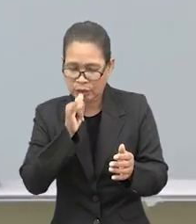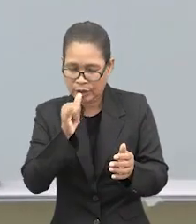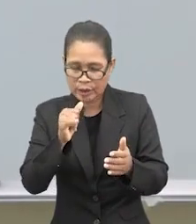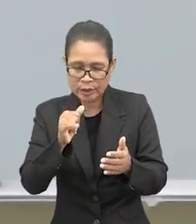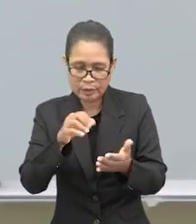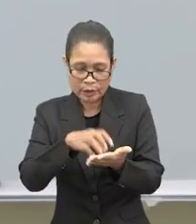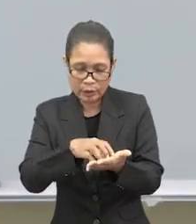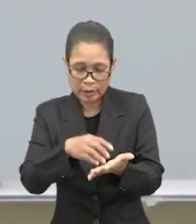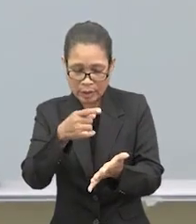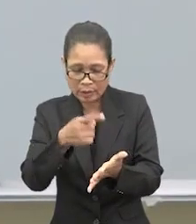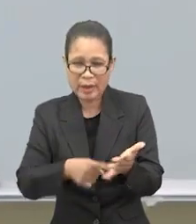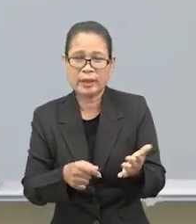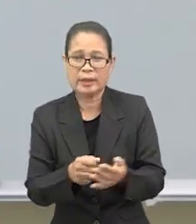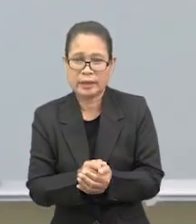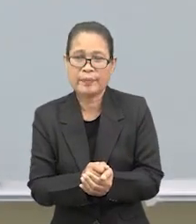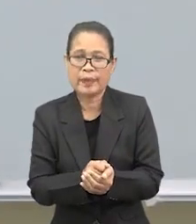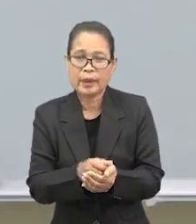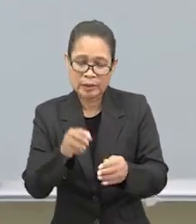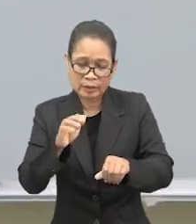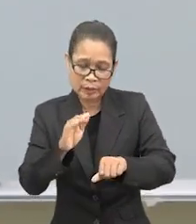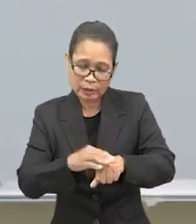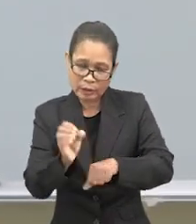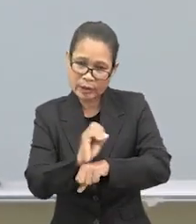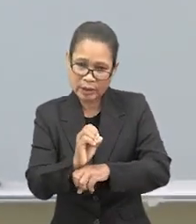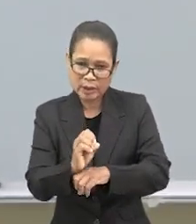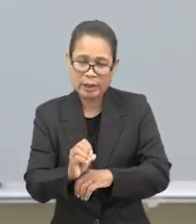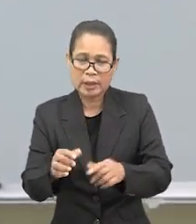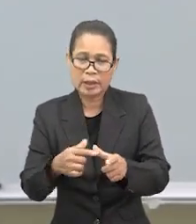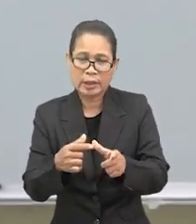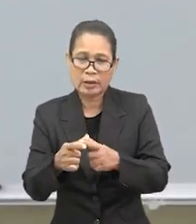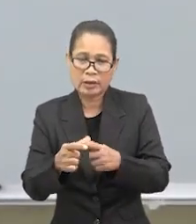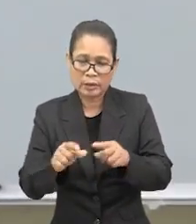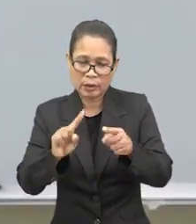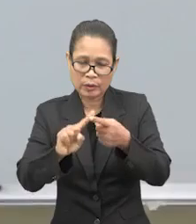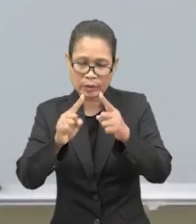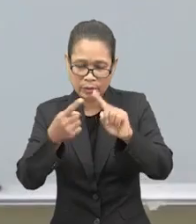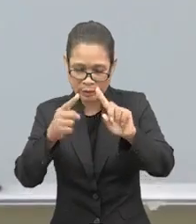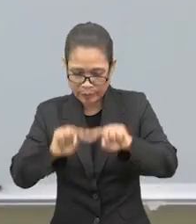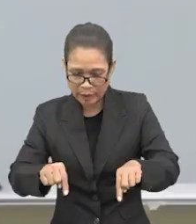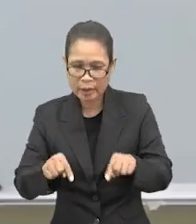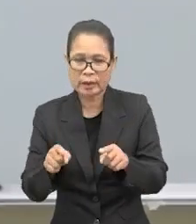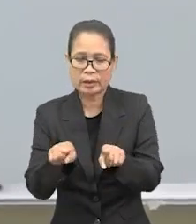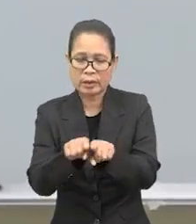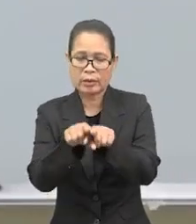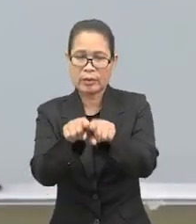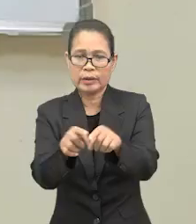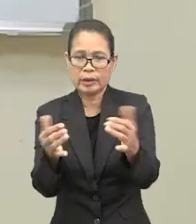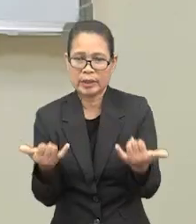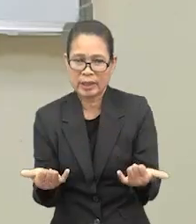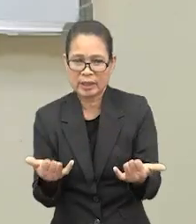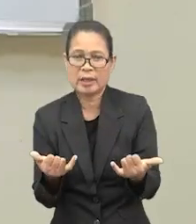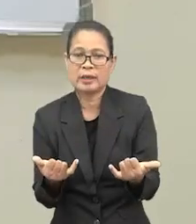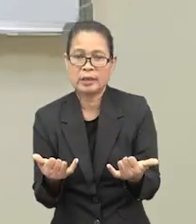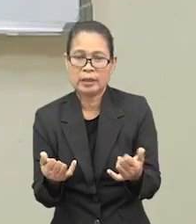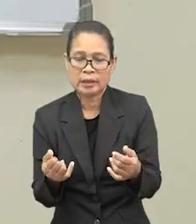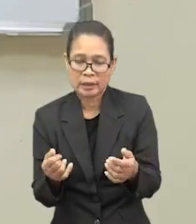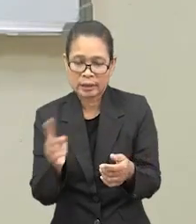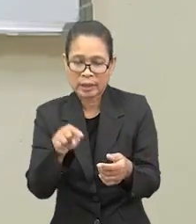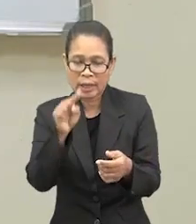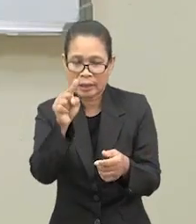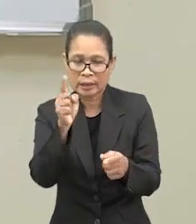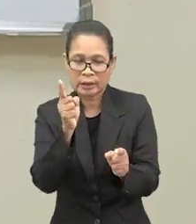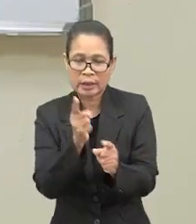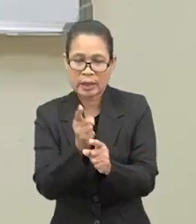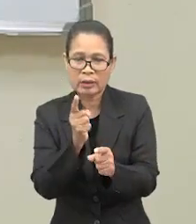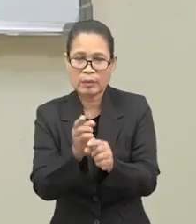vầy. Chia chùm nôn cốt. Rứ có chia chùm nôn tu sức hiện đôi là bạc lễ này. Bà chia chùm nôn cốt ta con